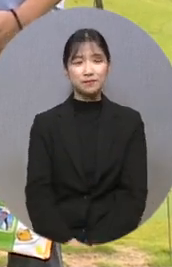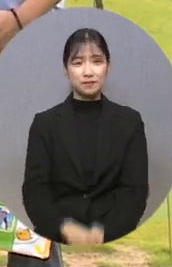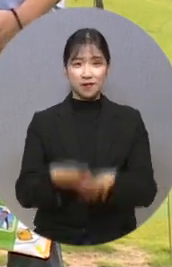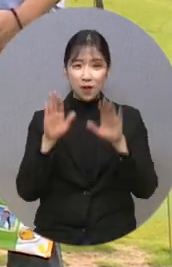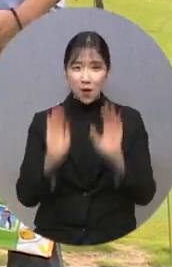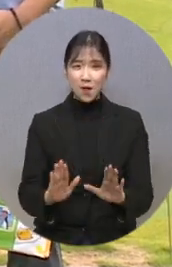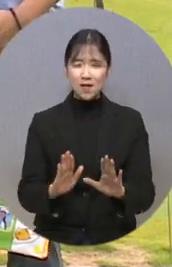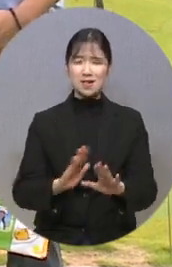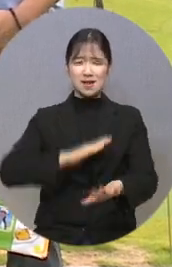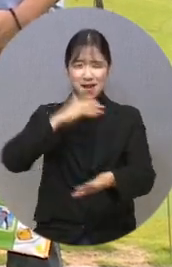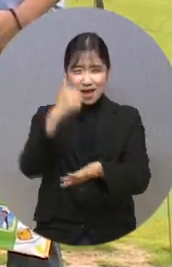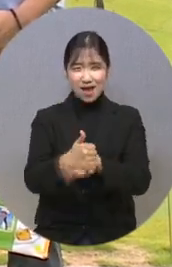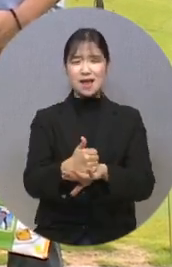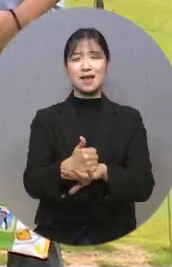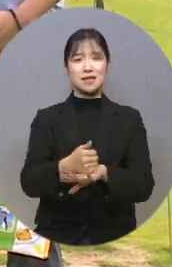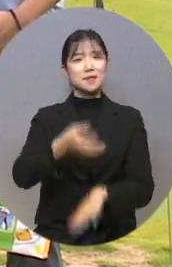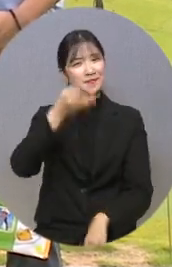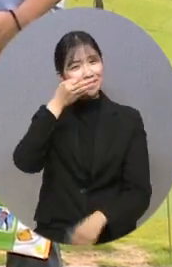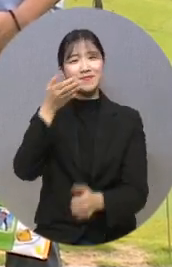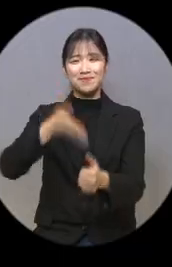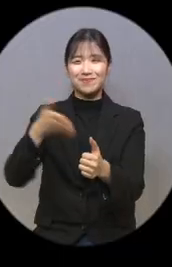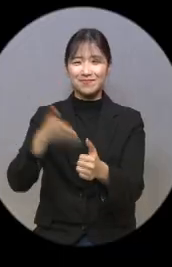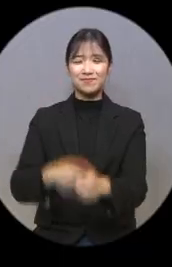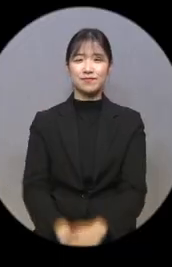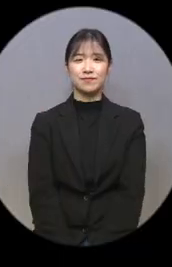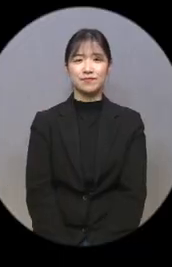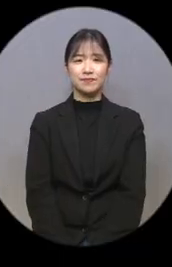끝까지 채널 고정하셔가지고 지켜봐 주시기 바랍니다.